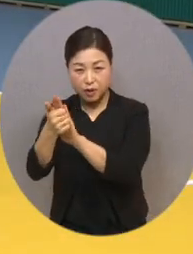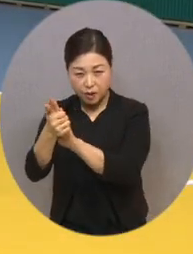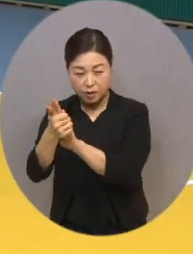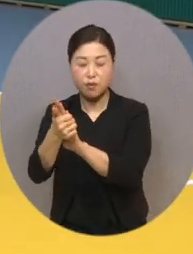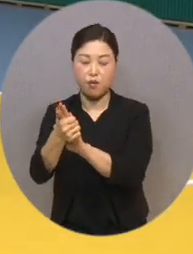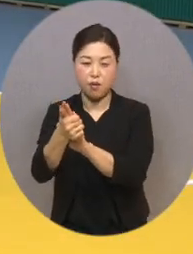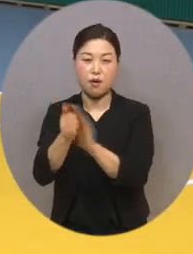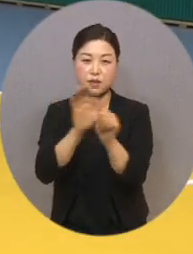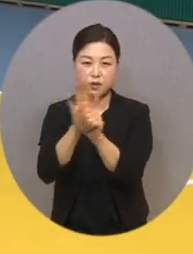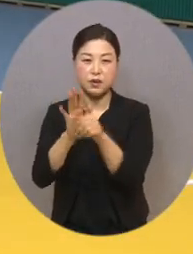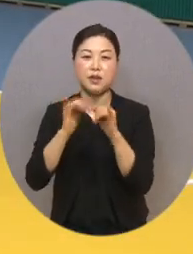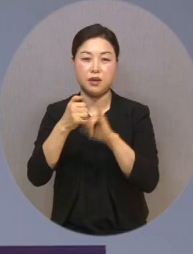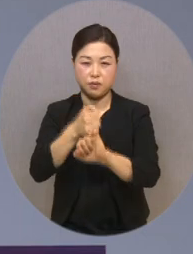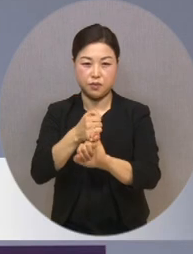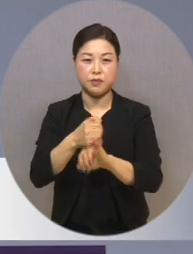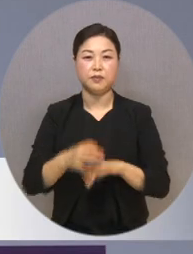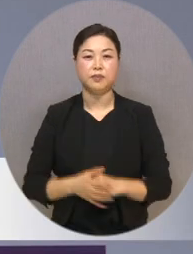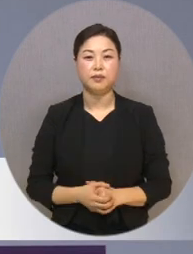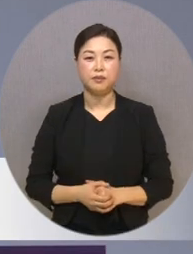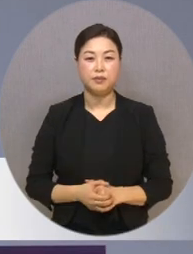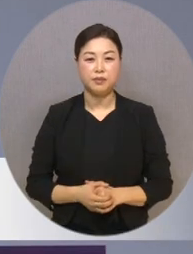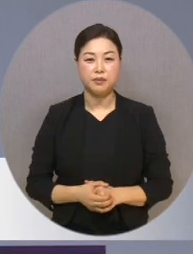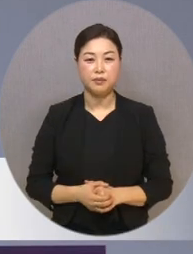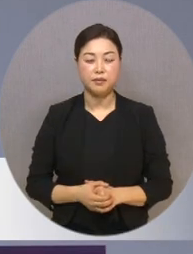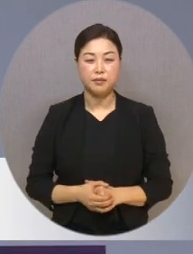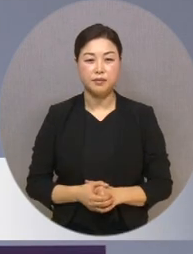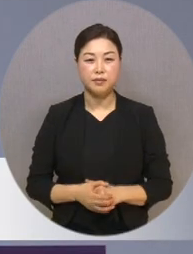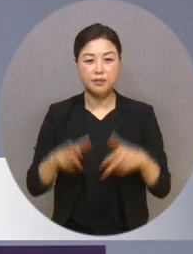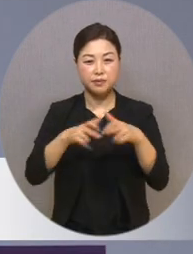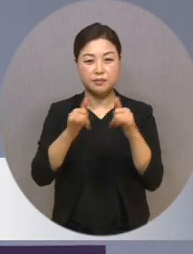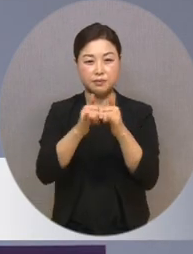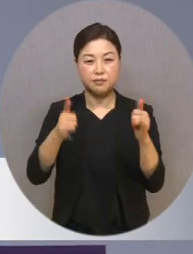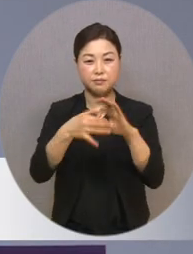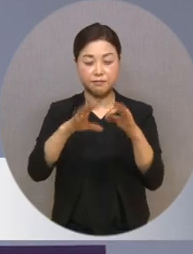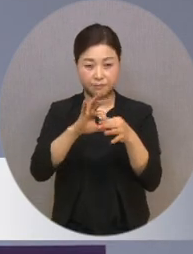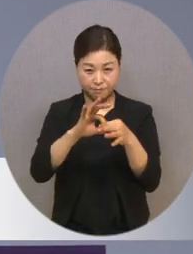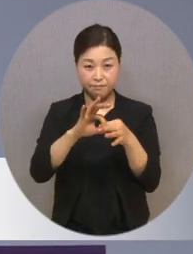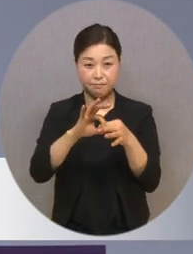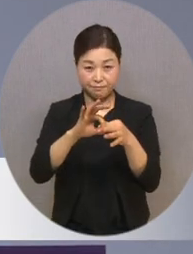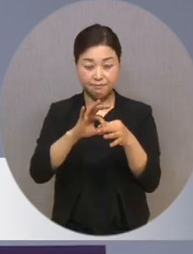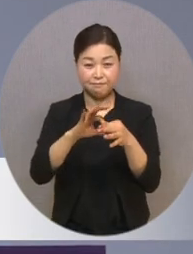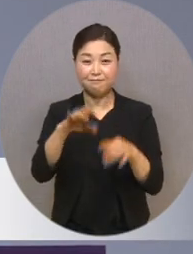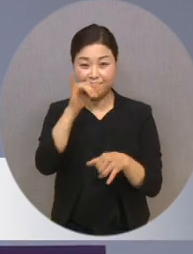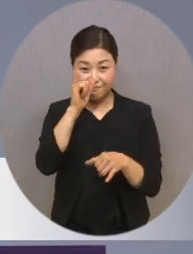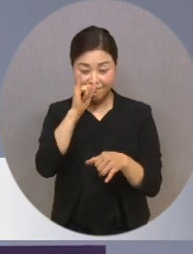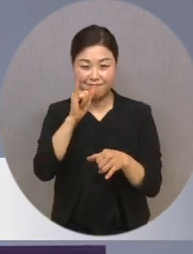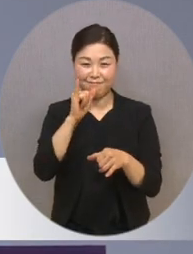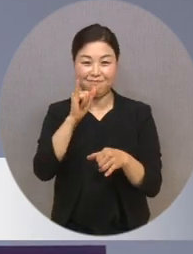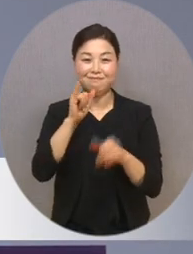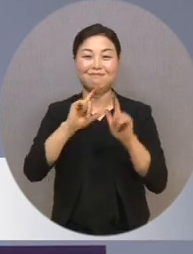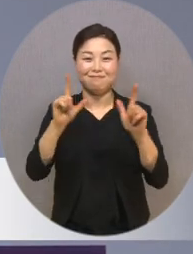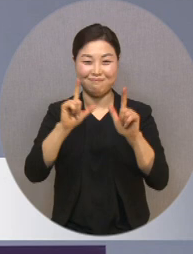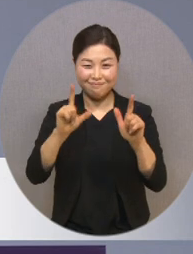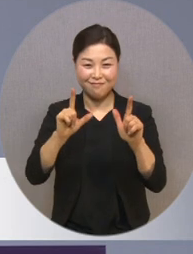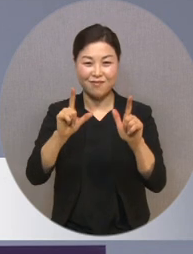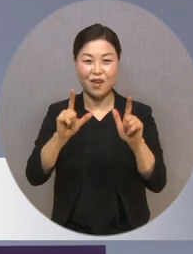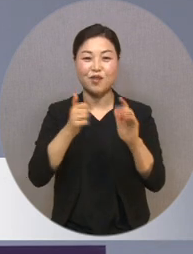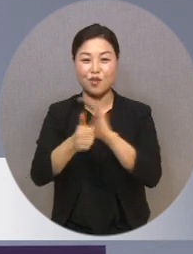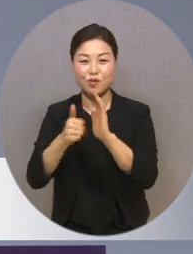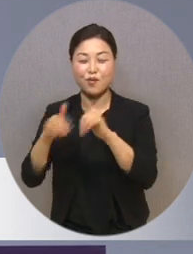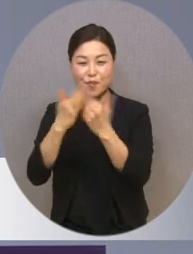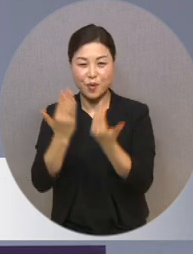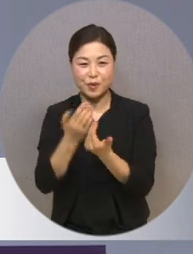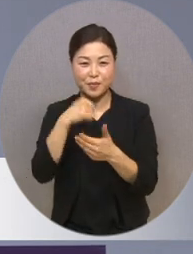지원을 약속했습니다. 패럴림픽이 있는 해는 모든 선수들이 긴장에 대한 마음도